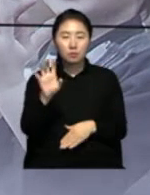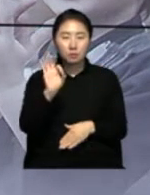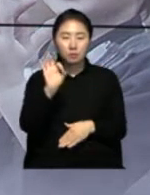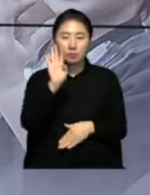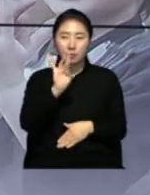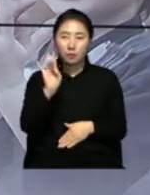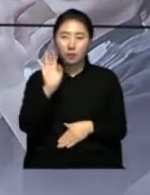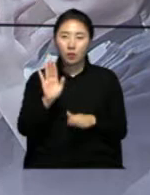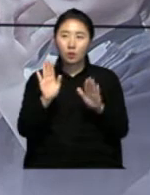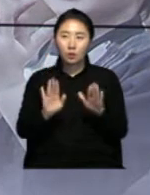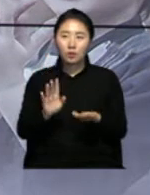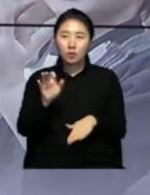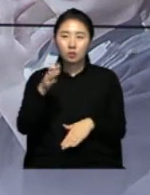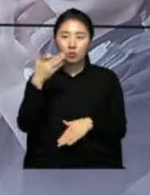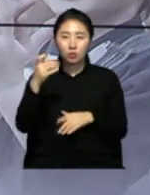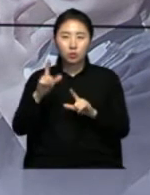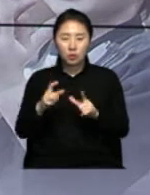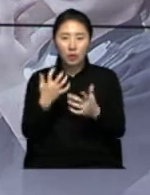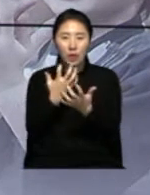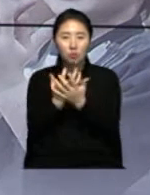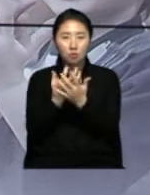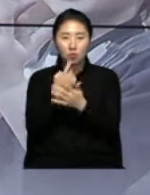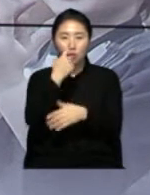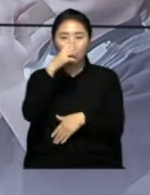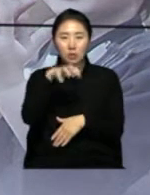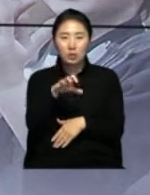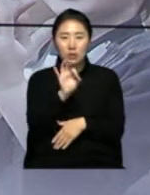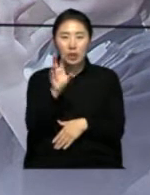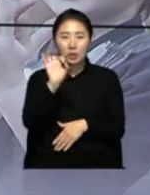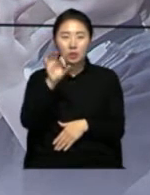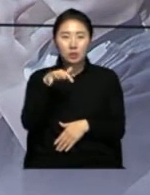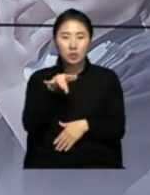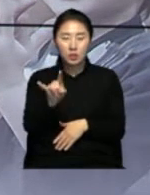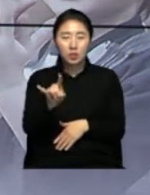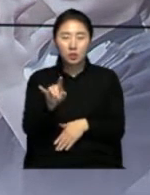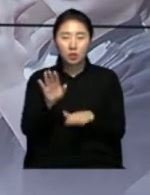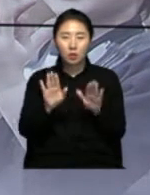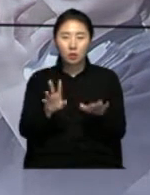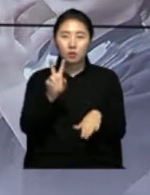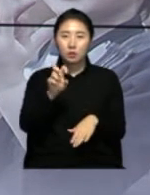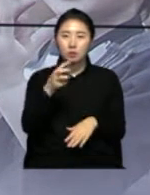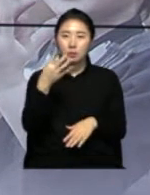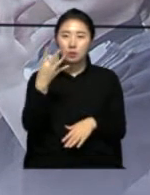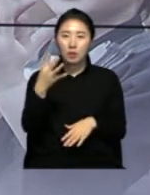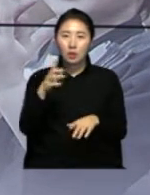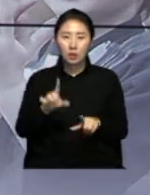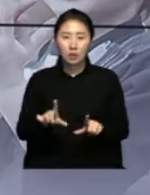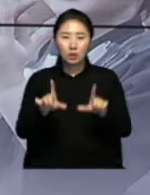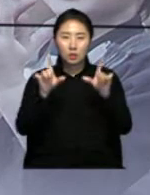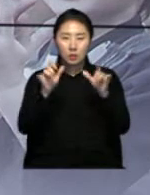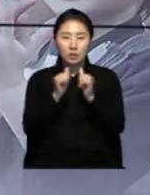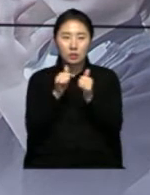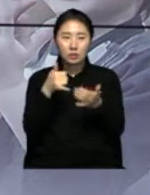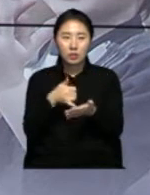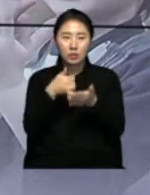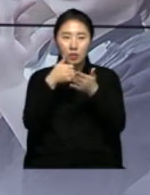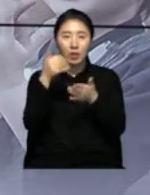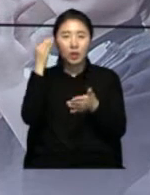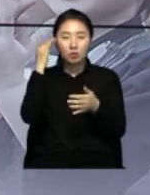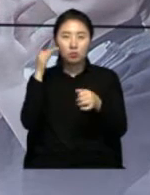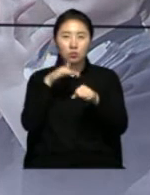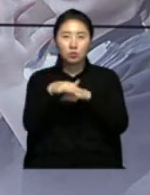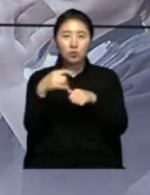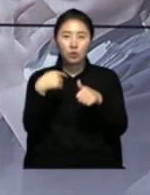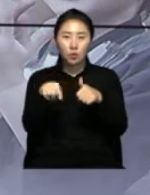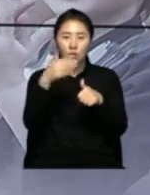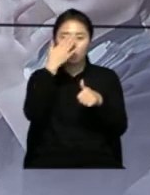오는 19일까지 어린이 한문 교실을, 양재일동 주민센터는 오는 24일까지 인성을 품은 한학 교실을